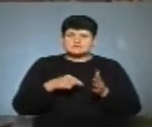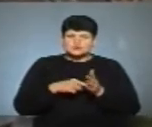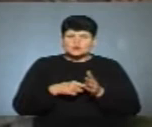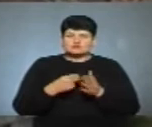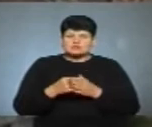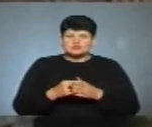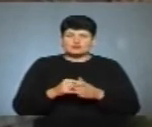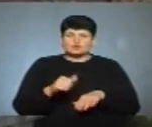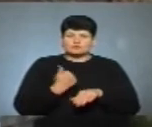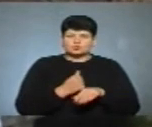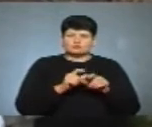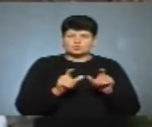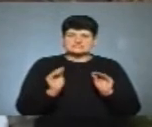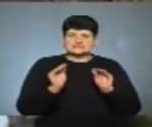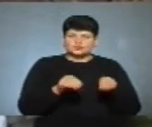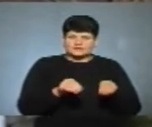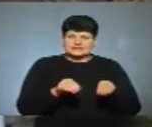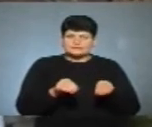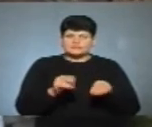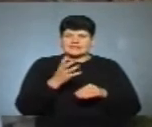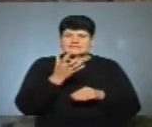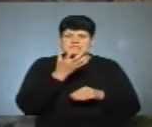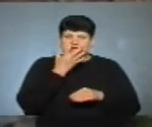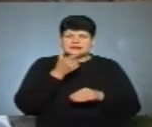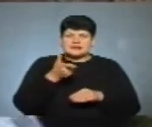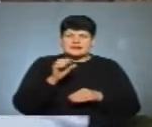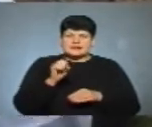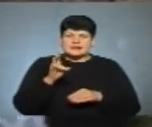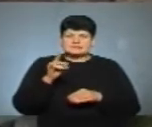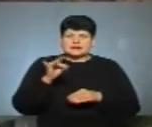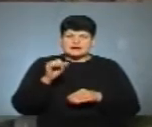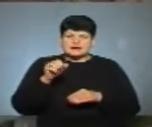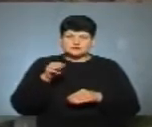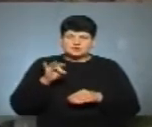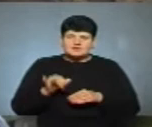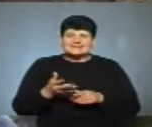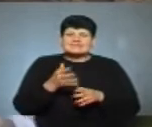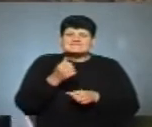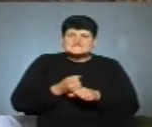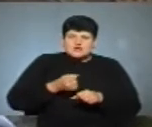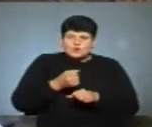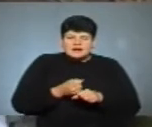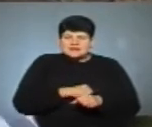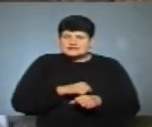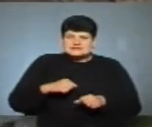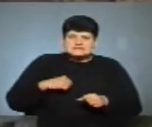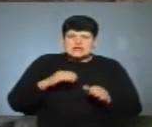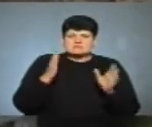ми встановили кисневий генератор, який виробляє самостійно із